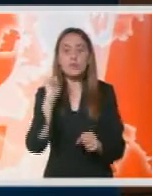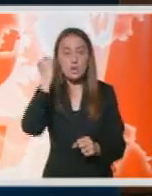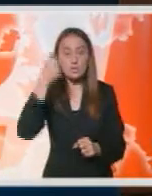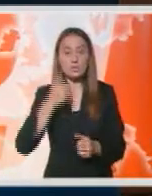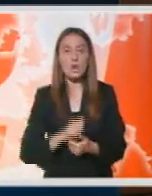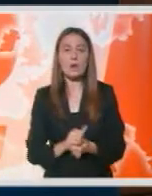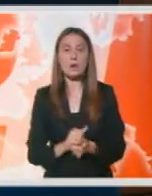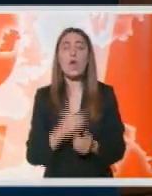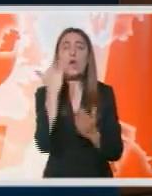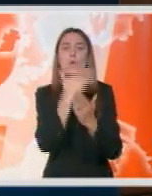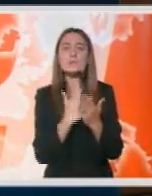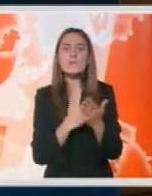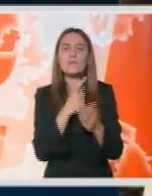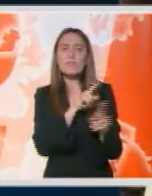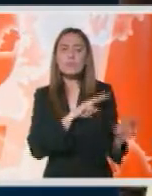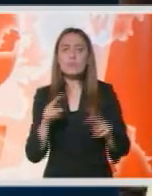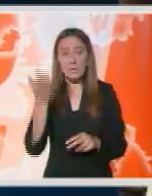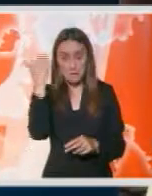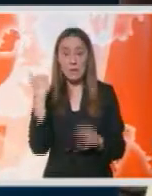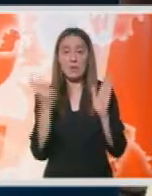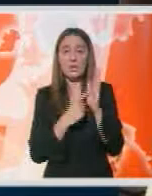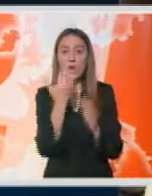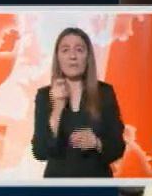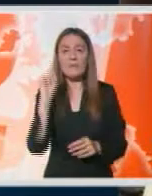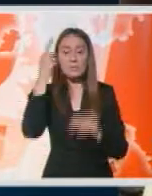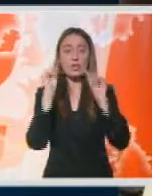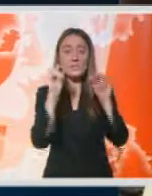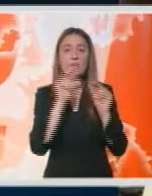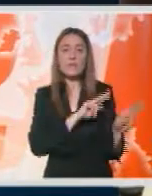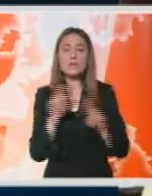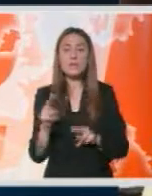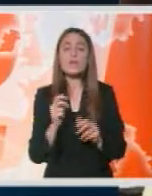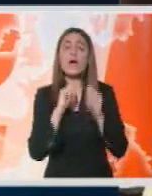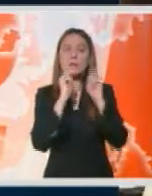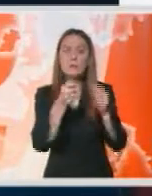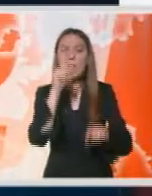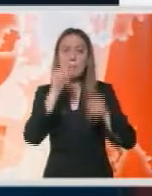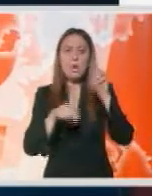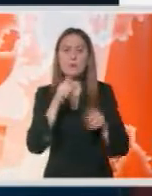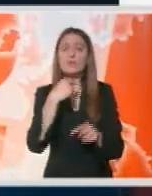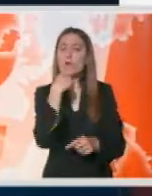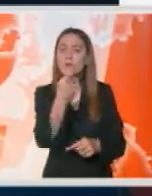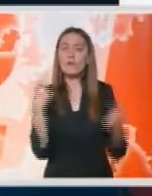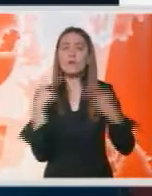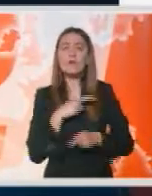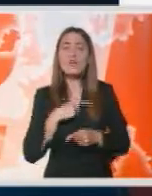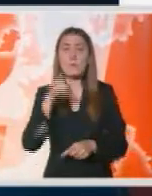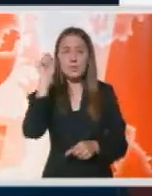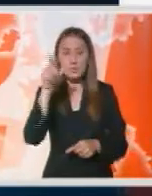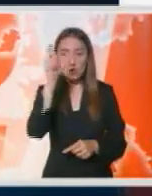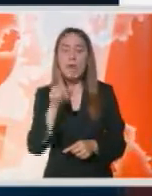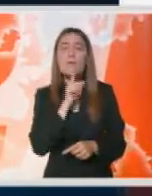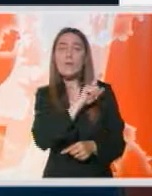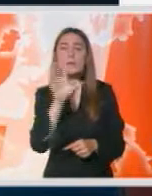sutra. Ustavni sud je ranije zatražio od Visokog saveta sudstva da dostavi pojedinačne odgovore na žalbe sudija koje